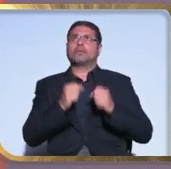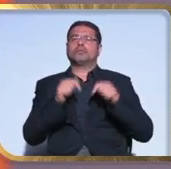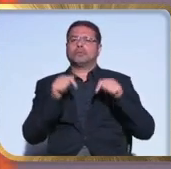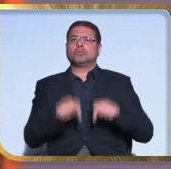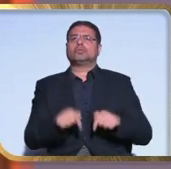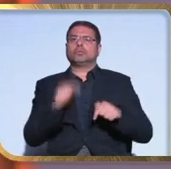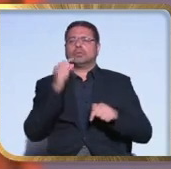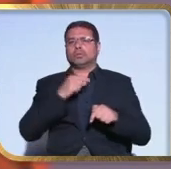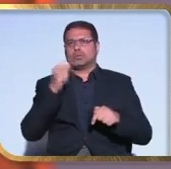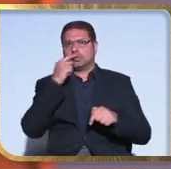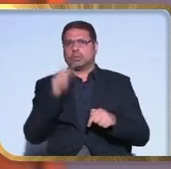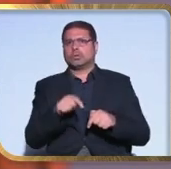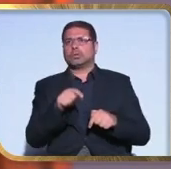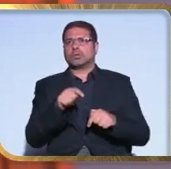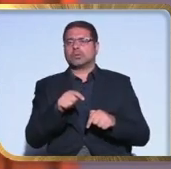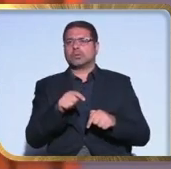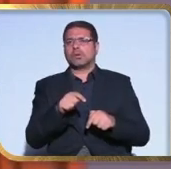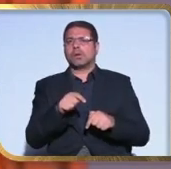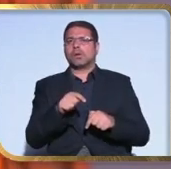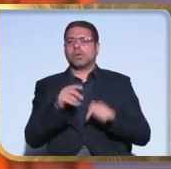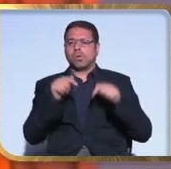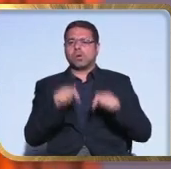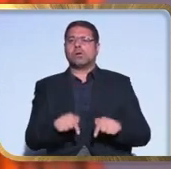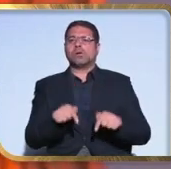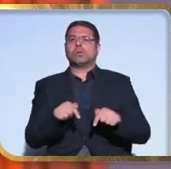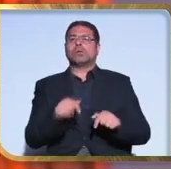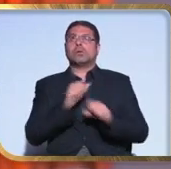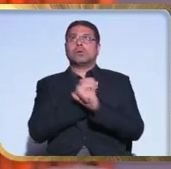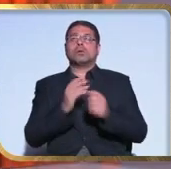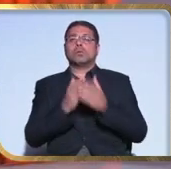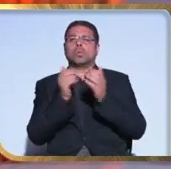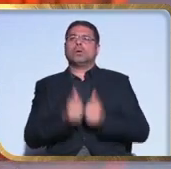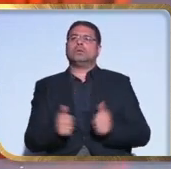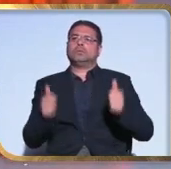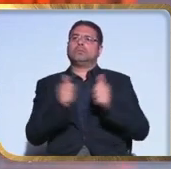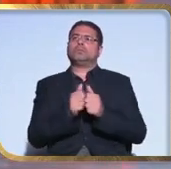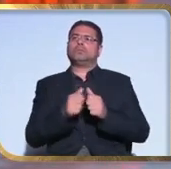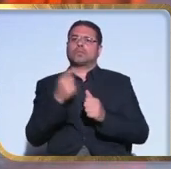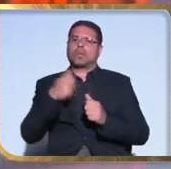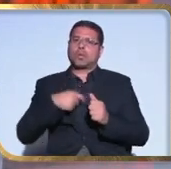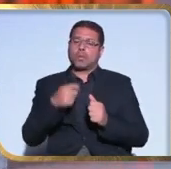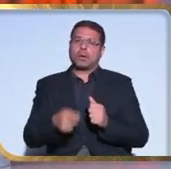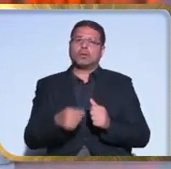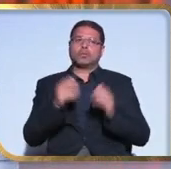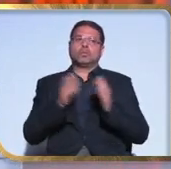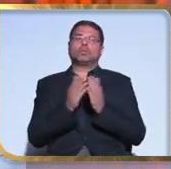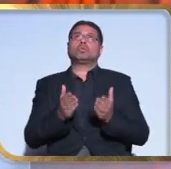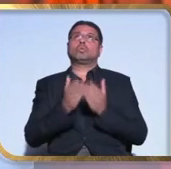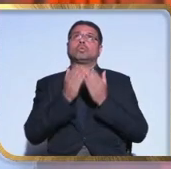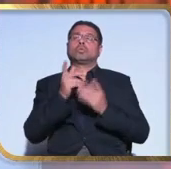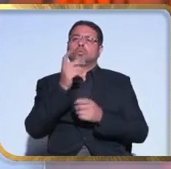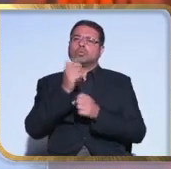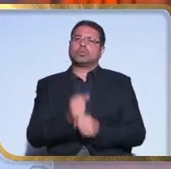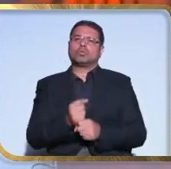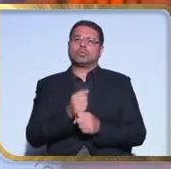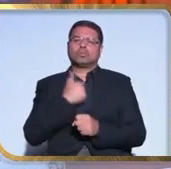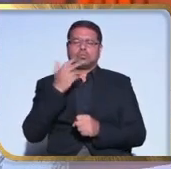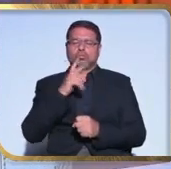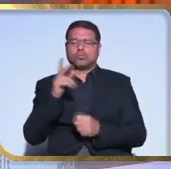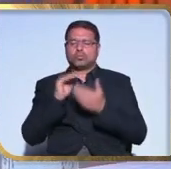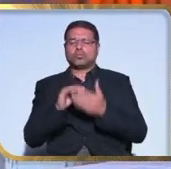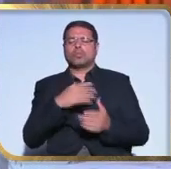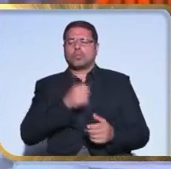في ديننا ودنيانا واهلنا ومالنا اللهم استر عوراتنا